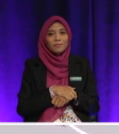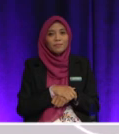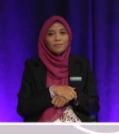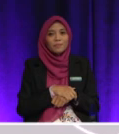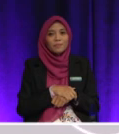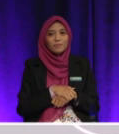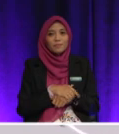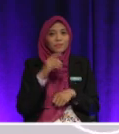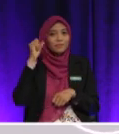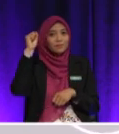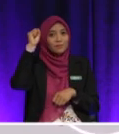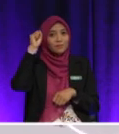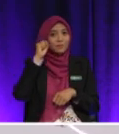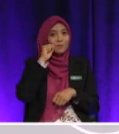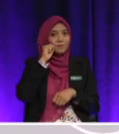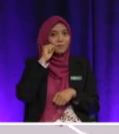Oke Siti